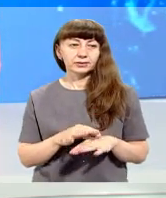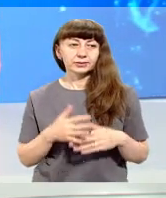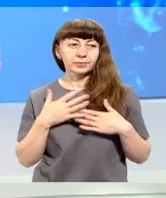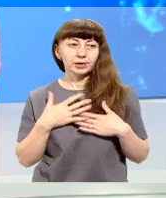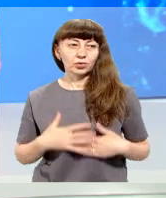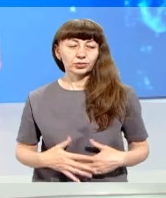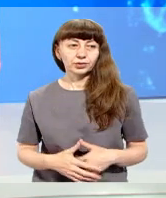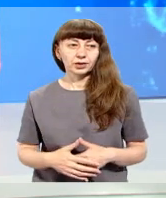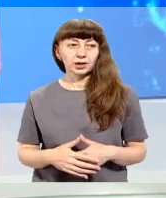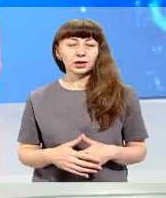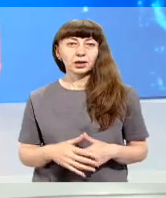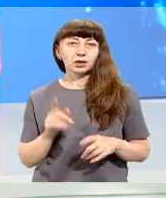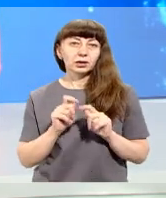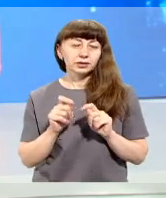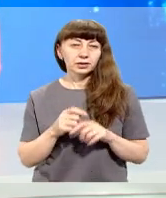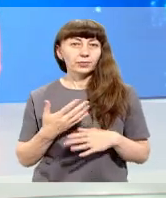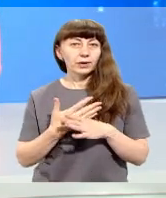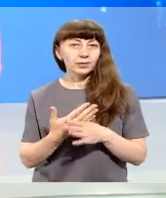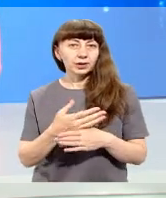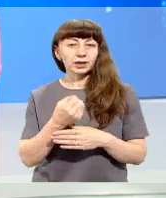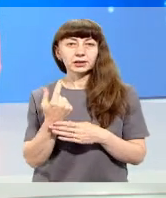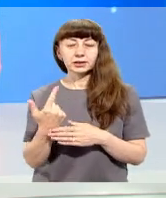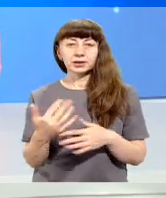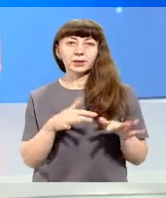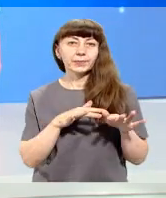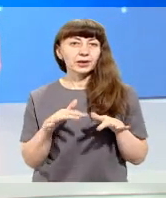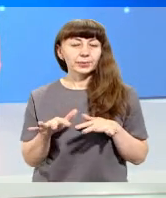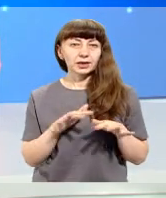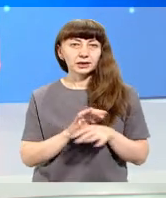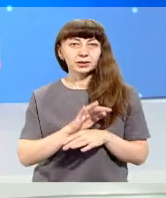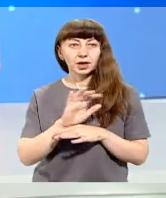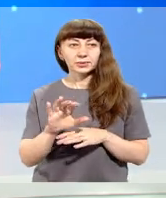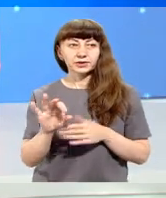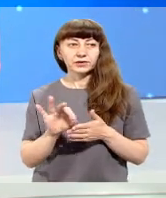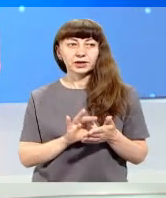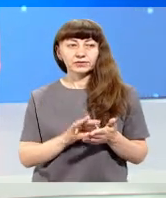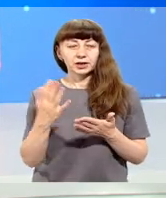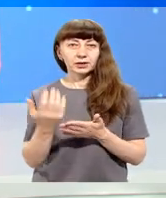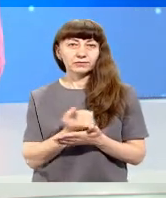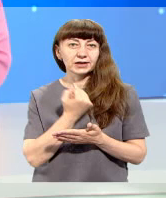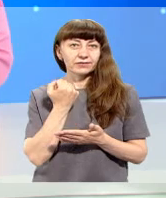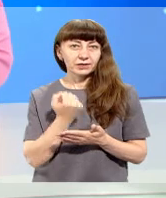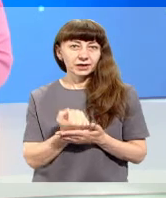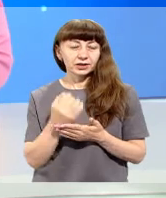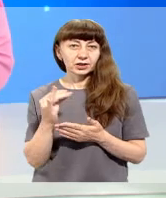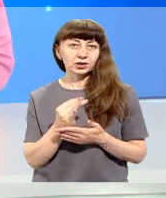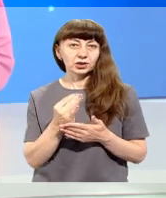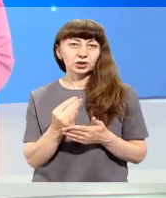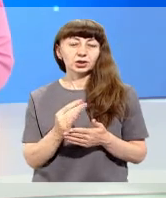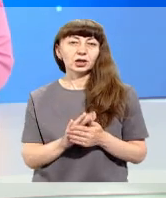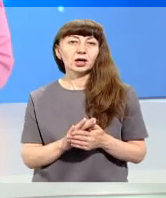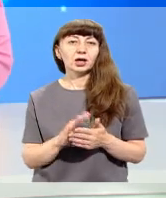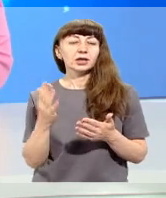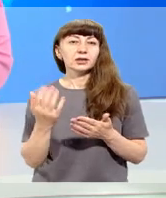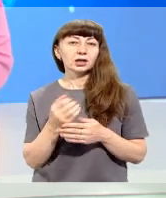благополучной. Держать руку на пульсе помогает целый комплекс мероприятий, направленный на своевременное выявление и уничтожение